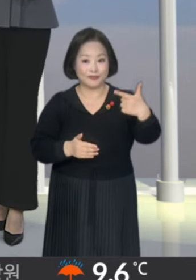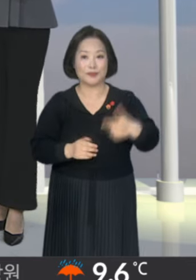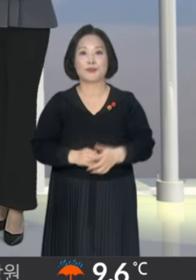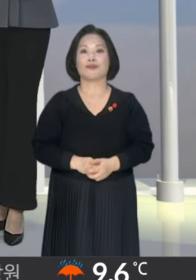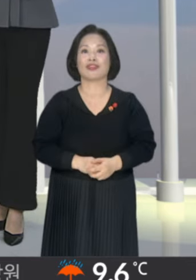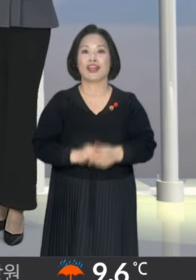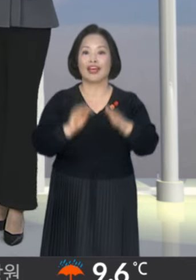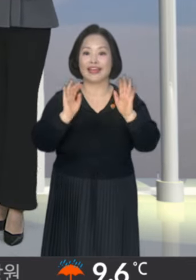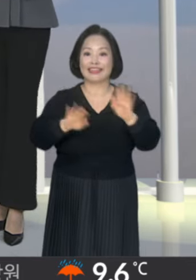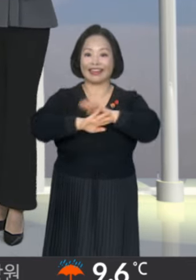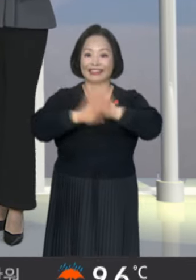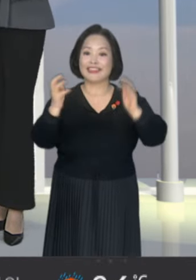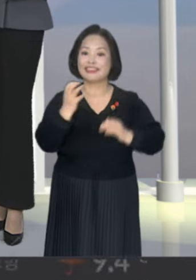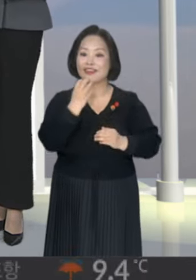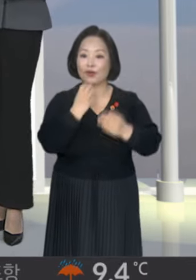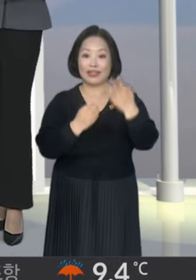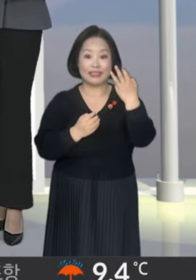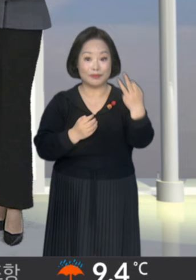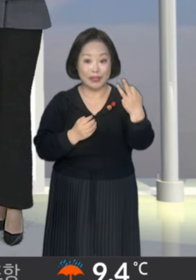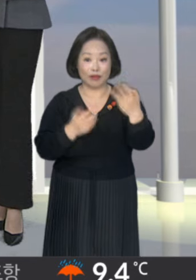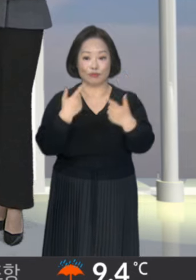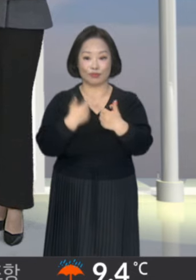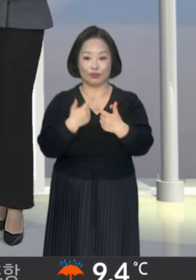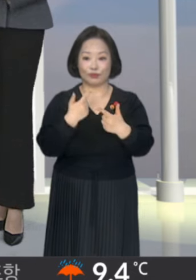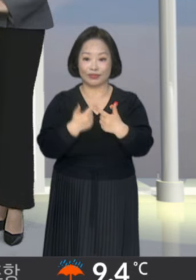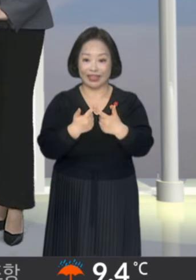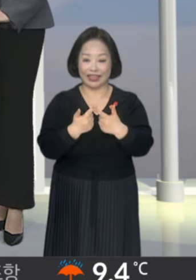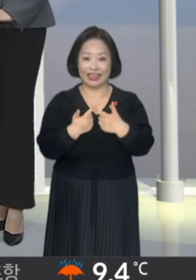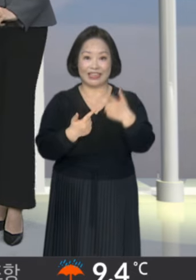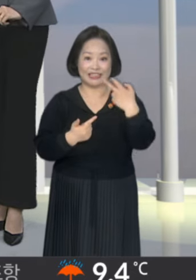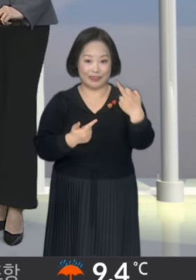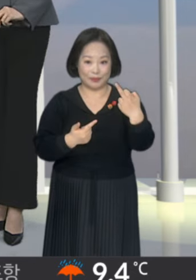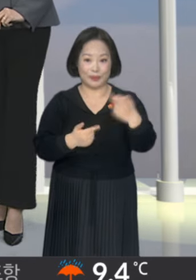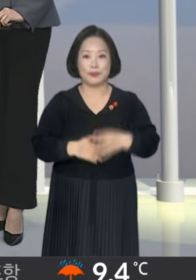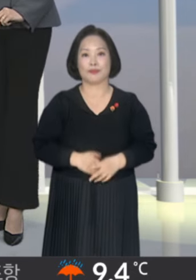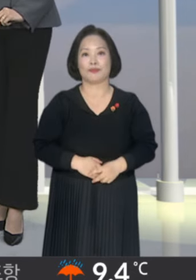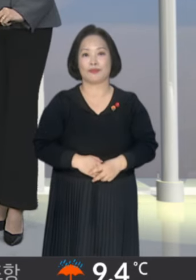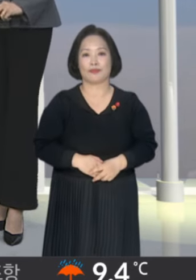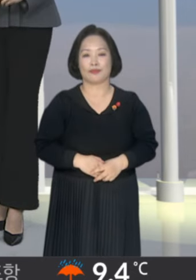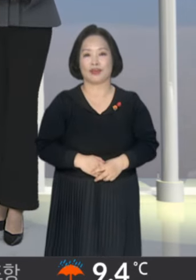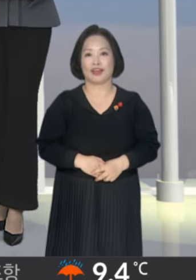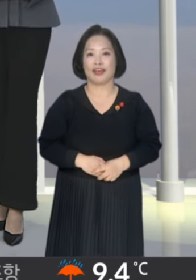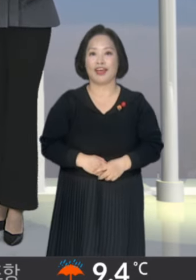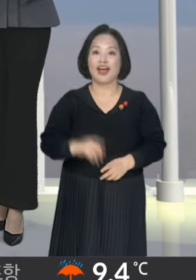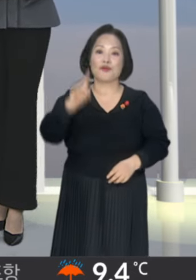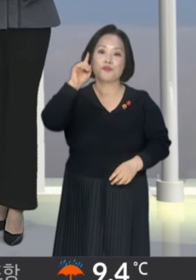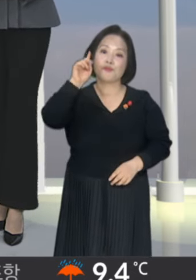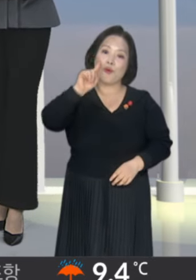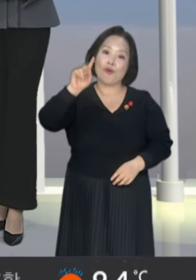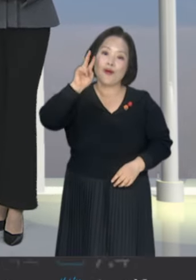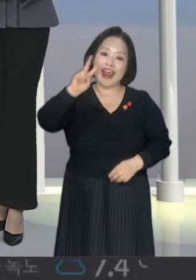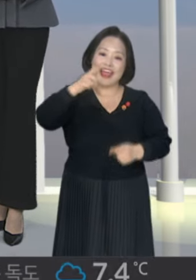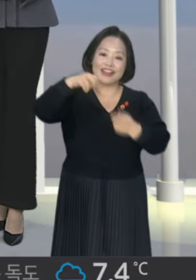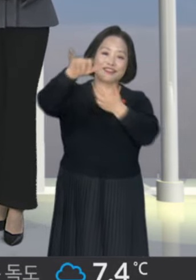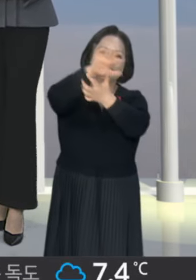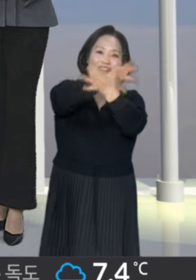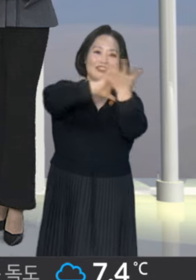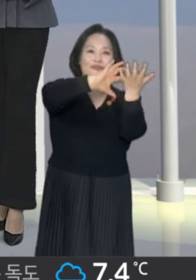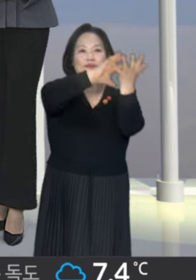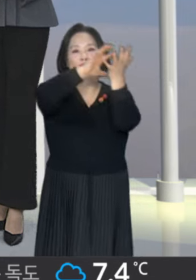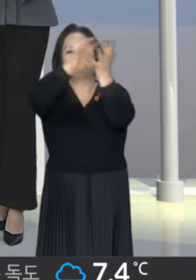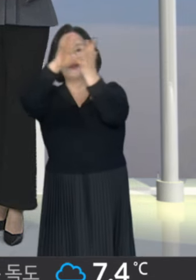하겠고요. 한낮에는 서울이 13도, 부산은 12도를 보이겠습니다. 모레는 구름만 지나는